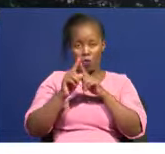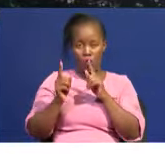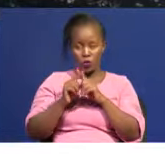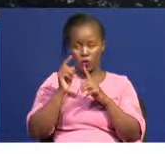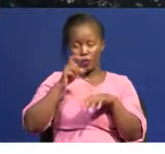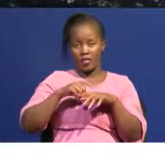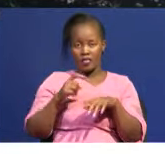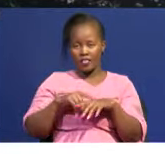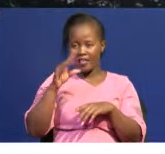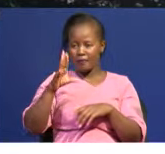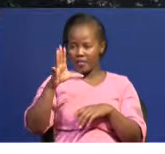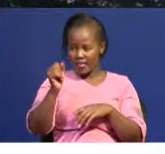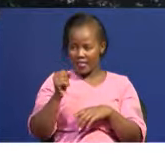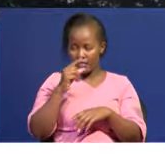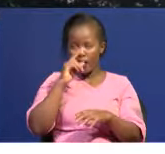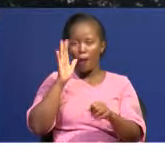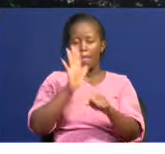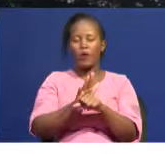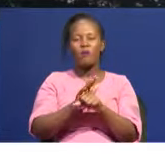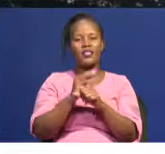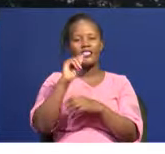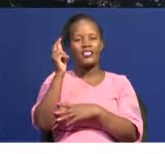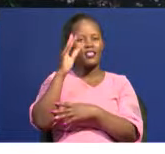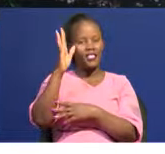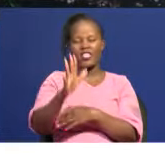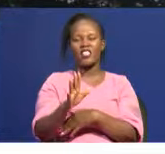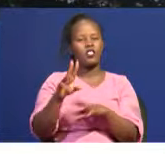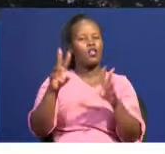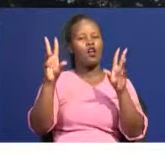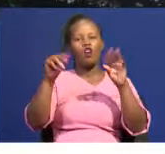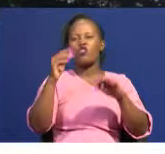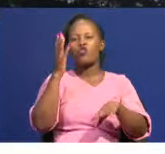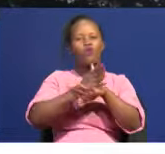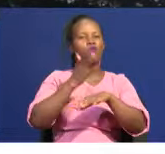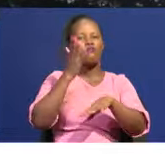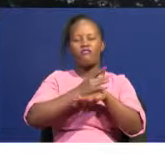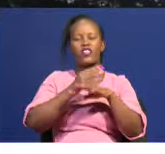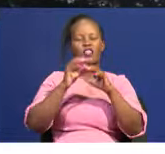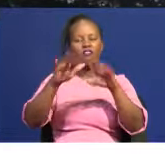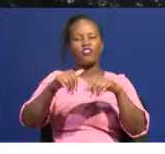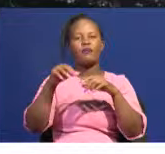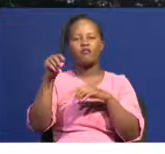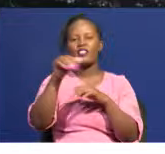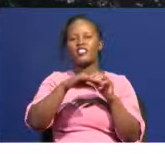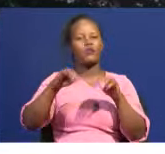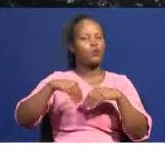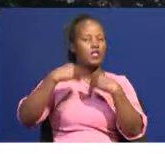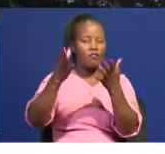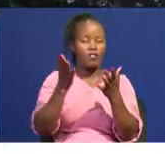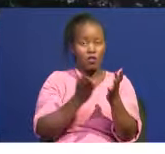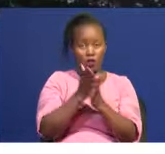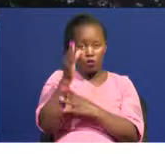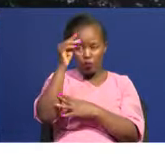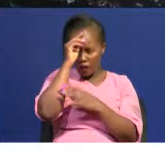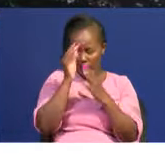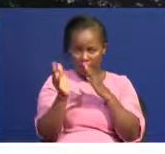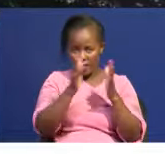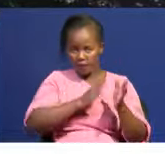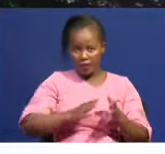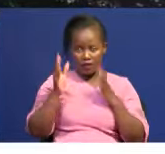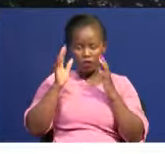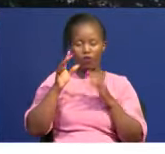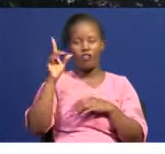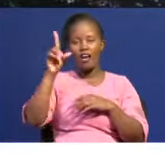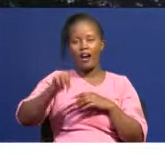Mithika Linturi akiwahakikishia Wakenya kuwa hakuna mbolea ghushi iliyosambazwa kwa wakulima kupitia mpango wa serikali wa utoaji